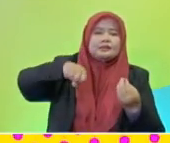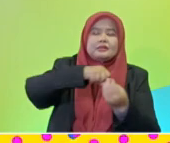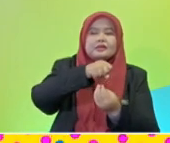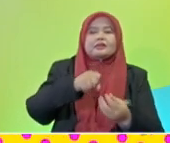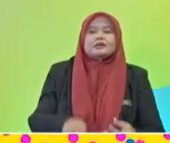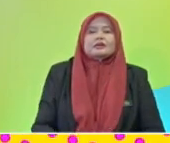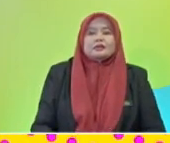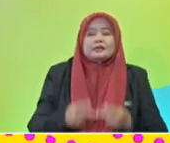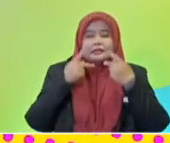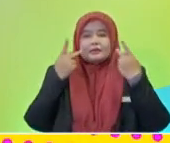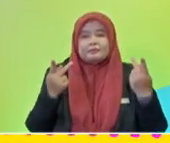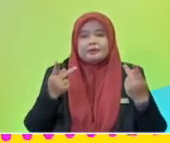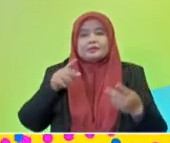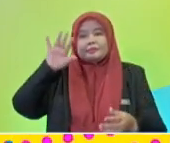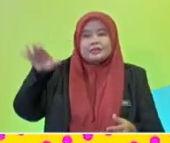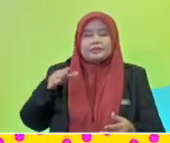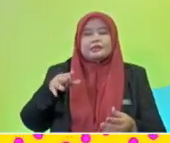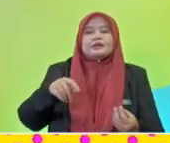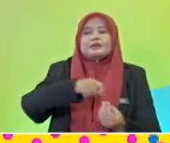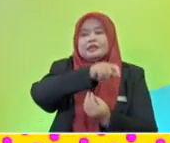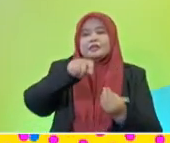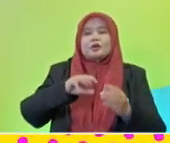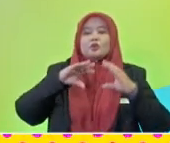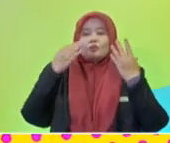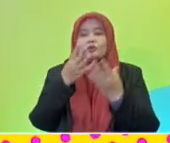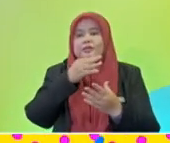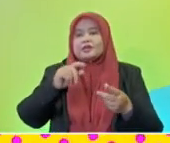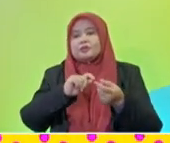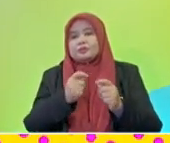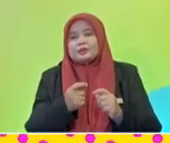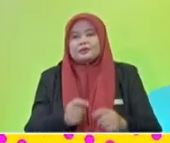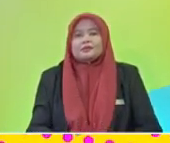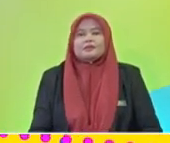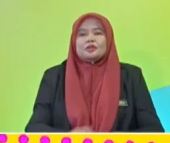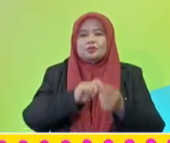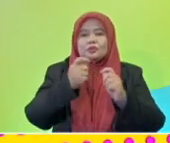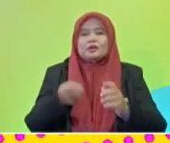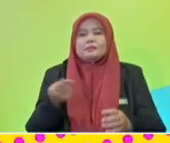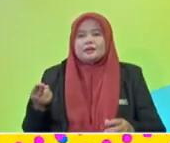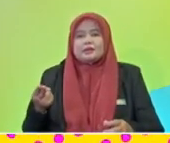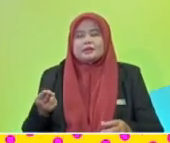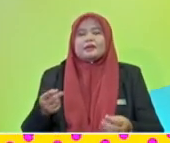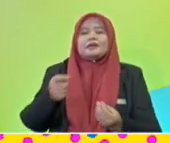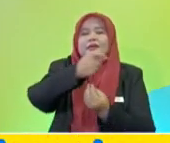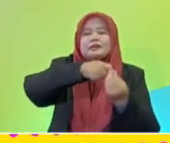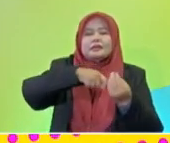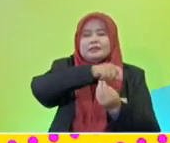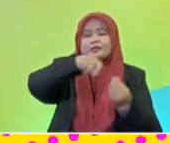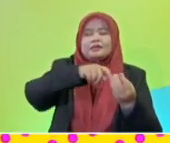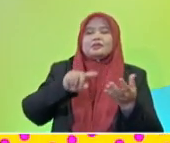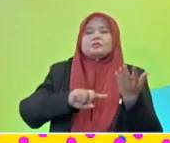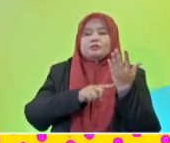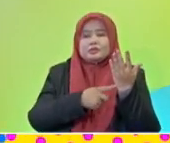pihak kumpul dan tukar program kumpul timbang dan tukar barangan kitar semula